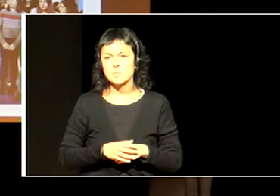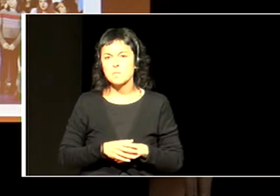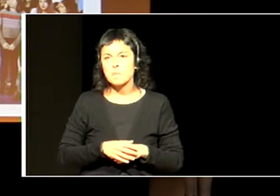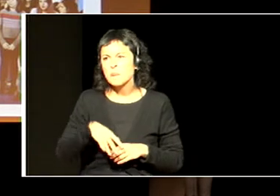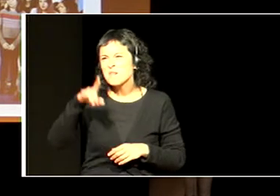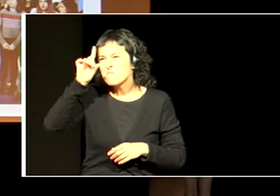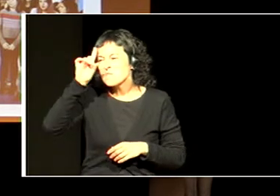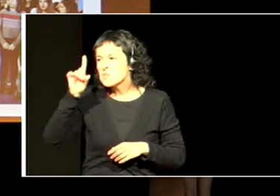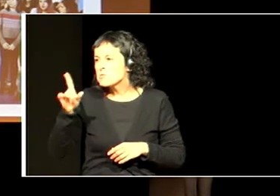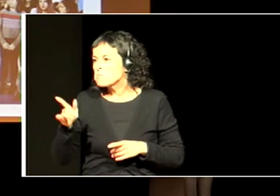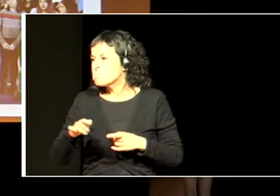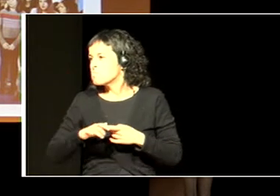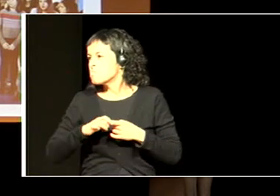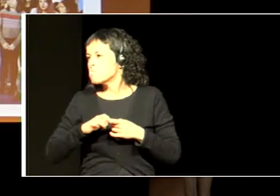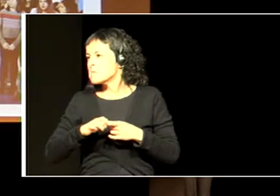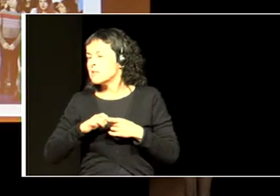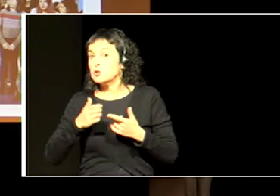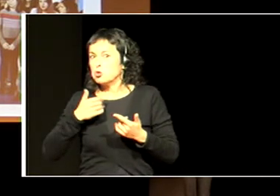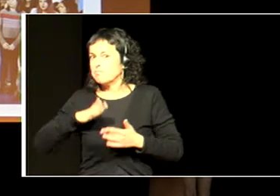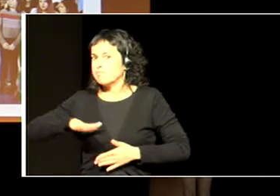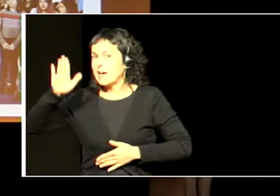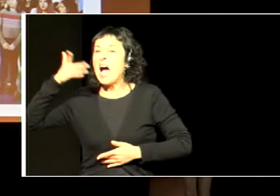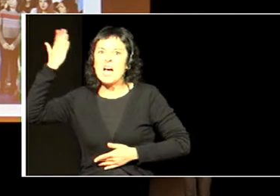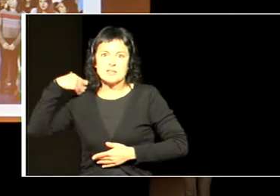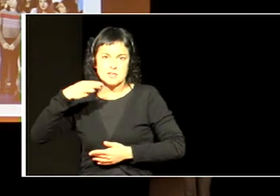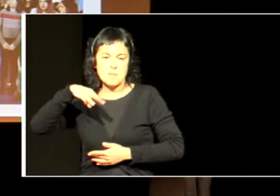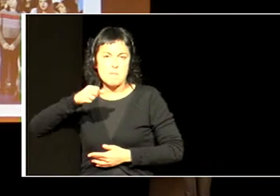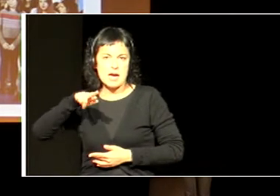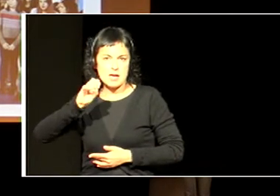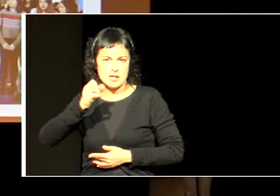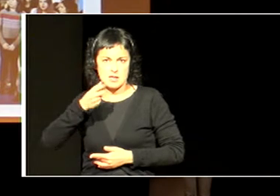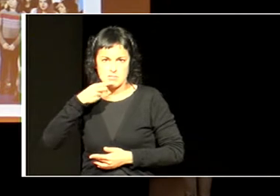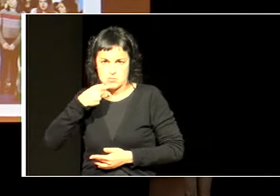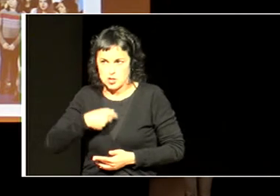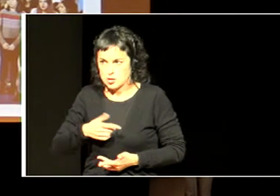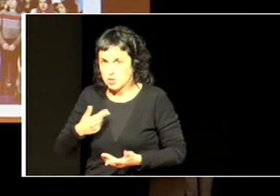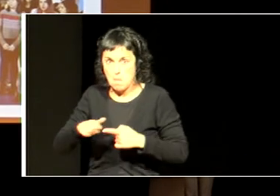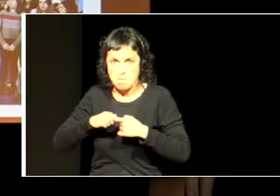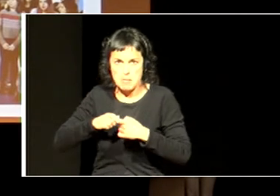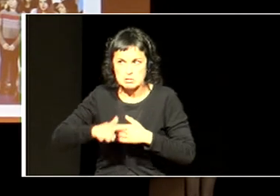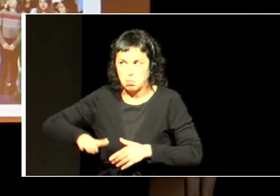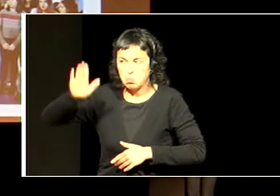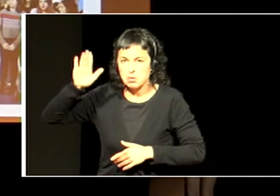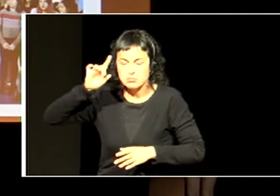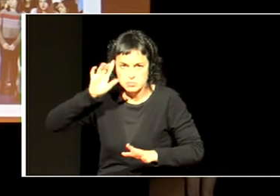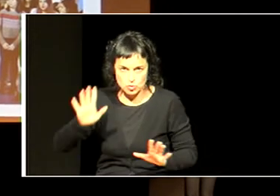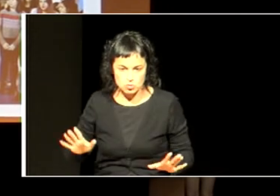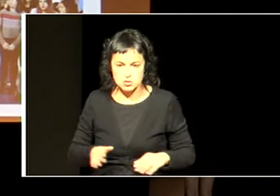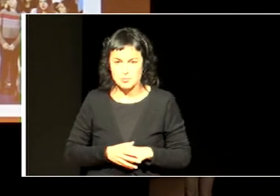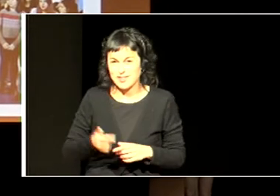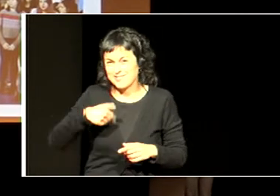nik ez naiz ausartu altzatzea eskua, Marianek eskatu duena, a ber, material, erabiltzen ditugu material